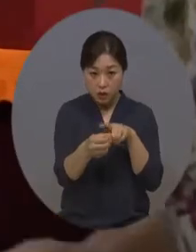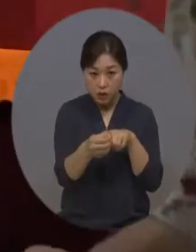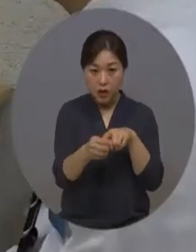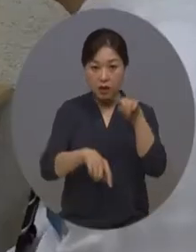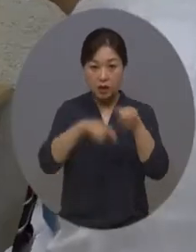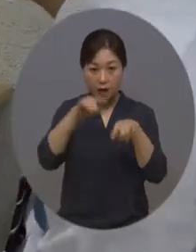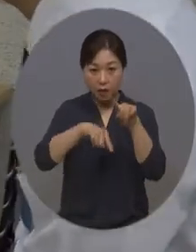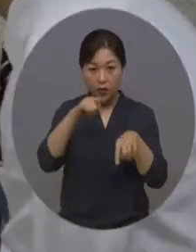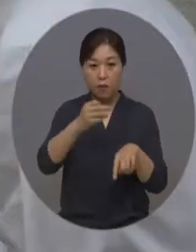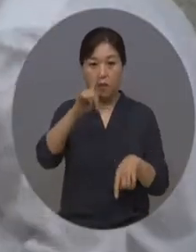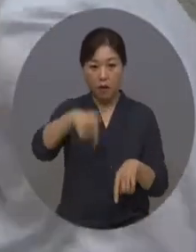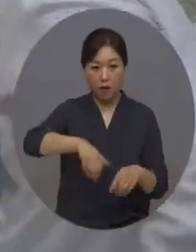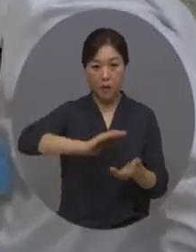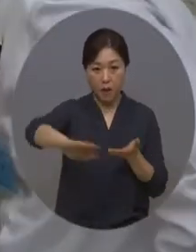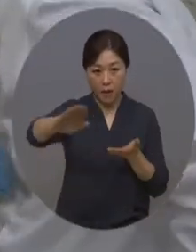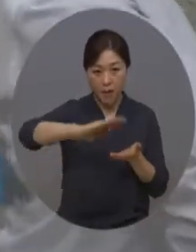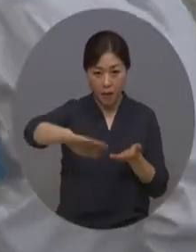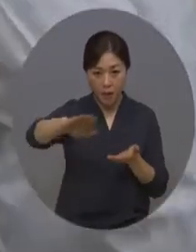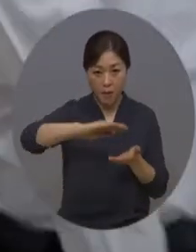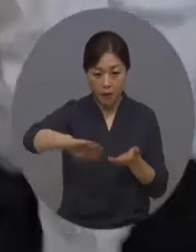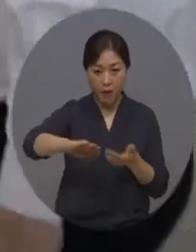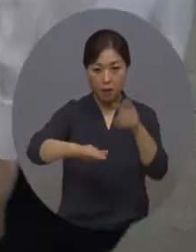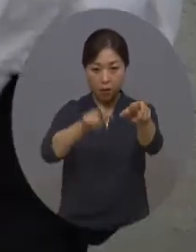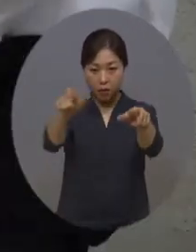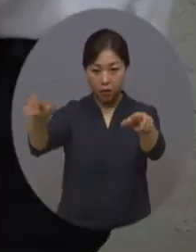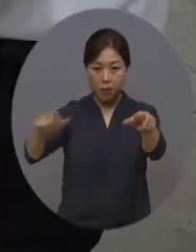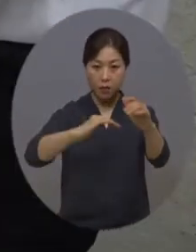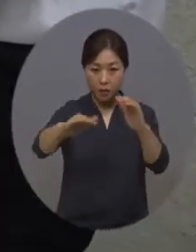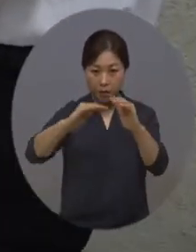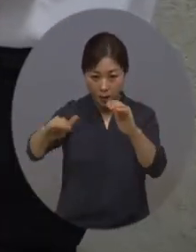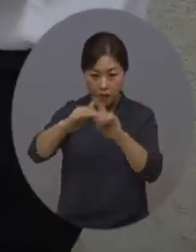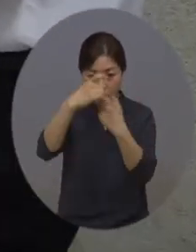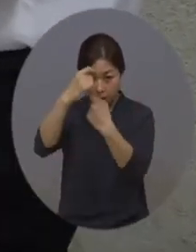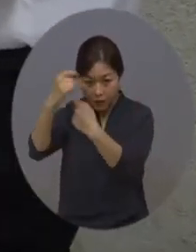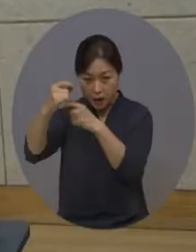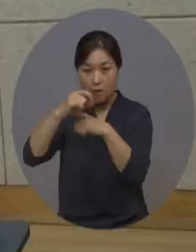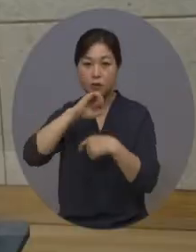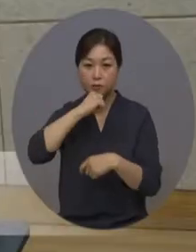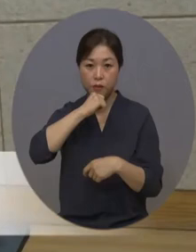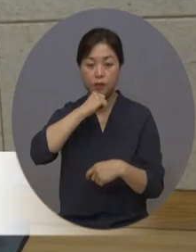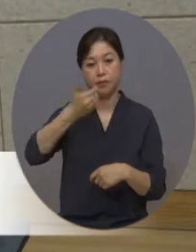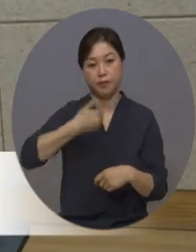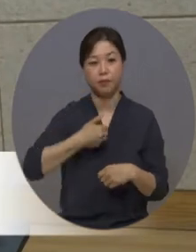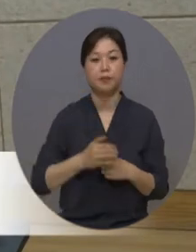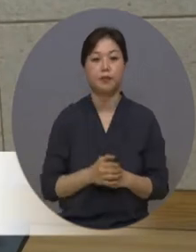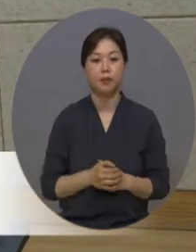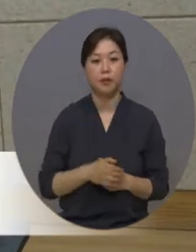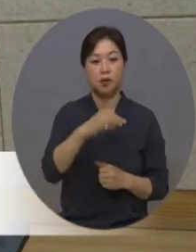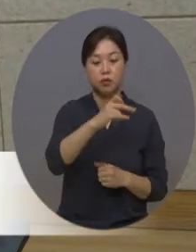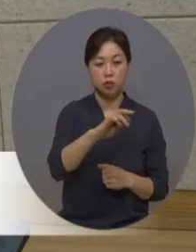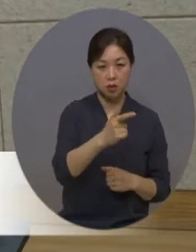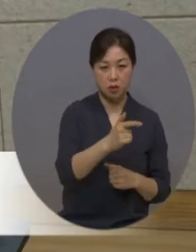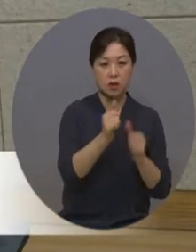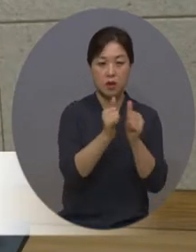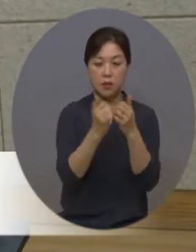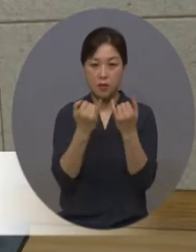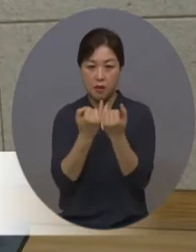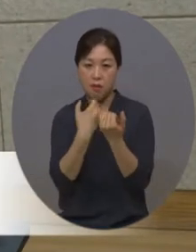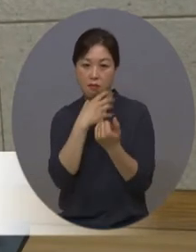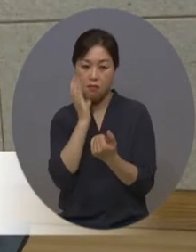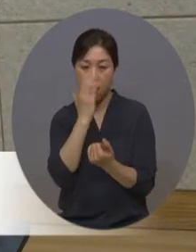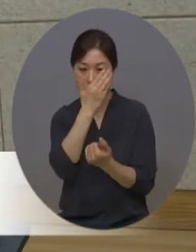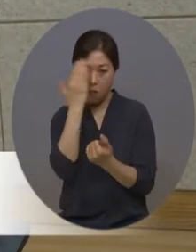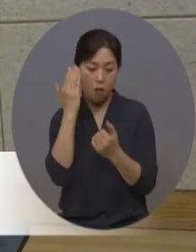지정된 공간에 최대한 많이 넣어 점수를 얻는 경기입니다 탤런트 강남 년으로 장애에 상관없이